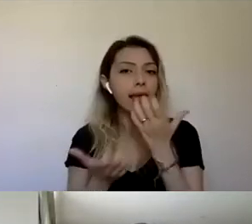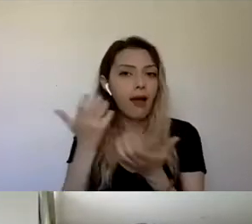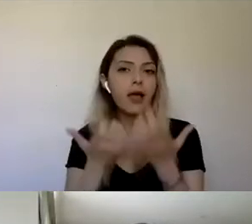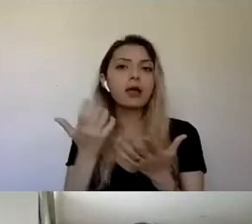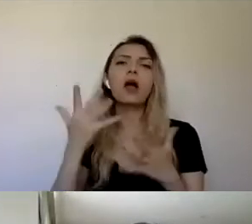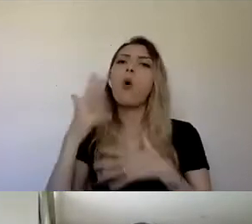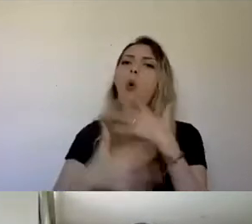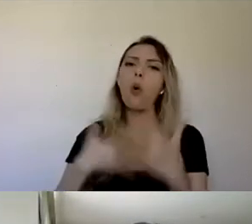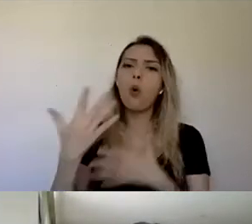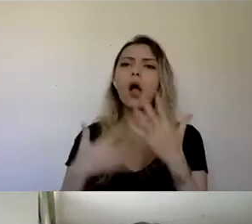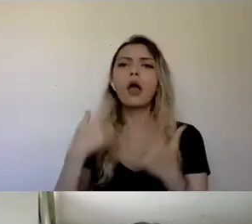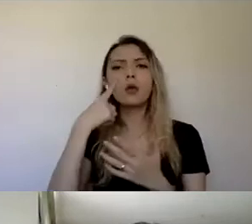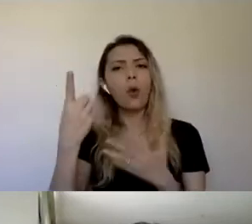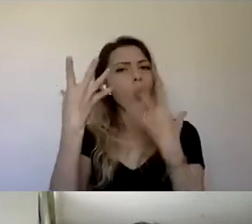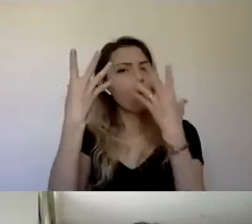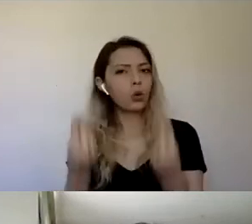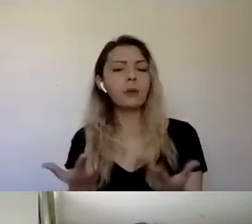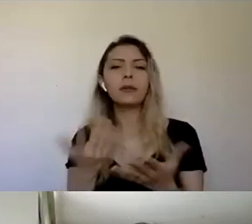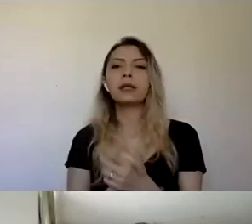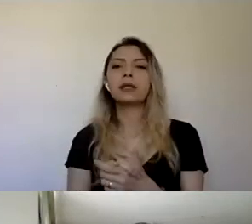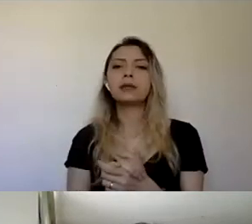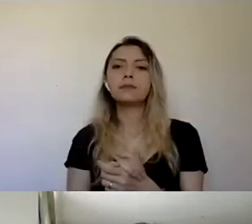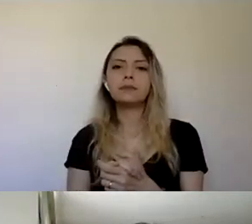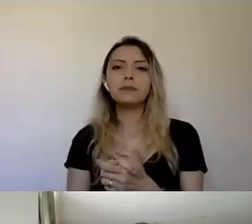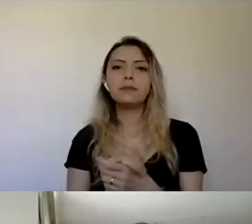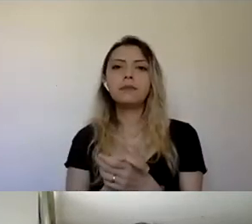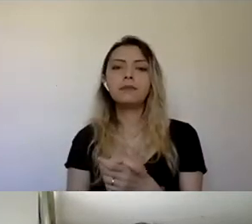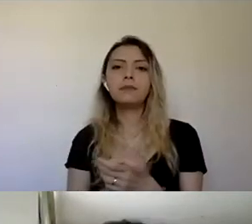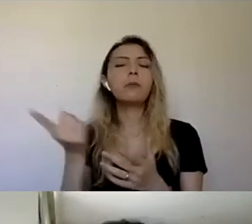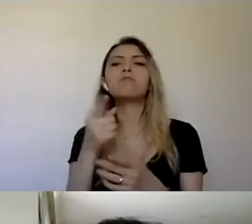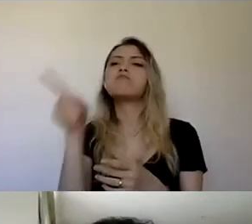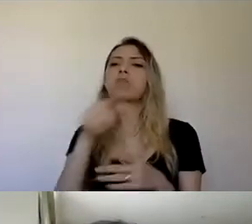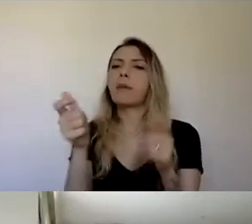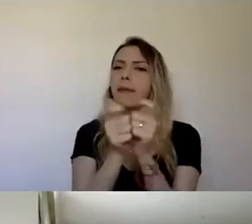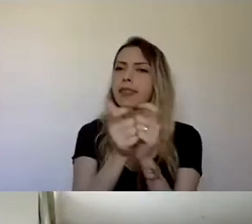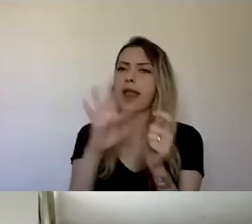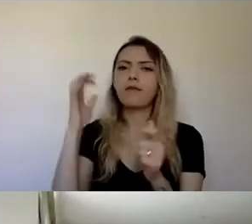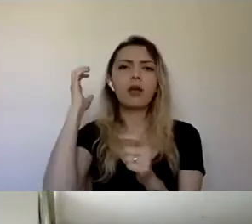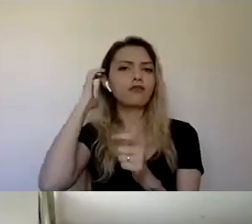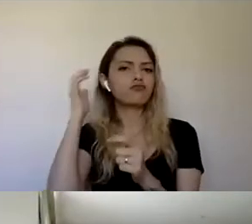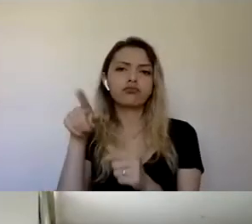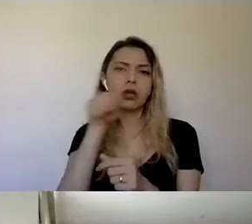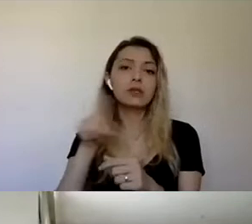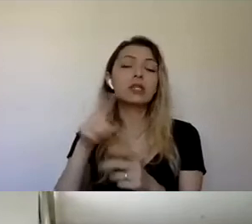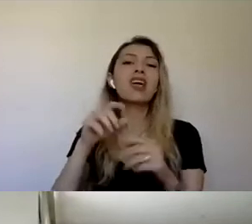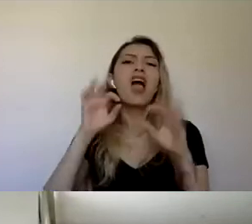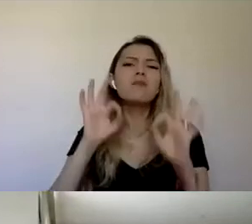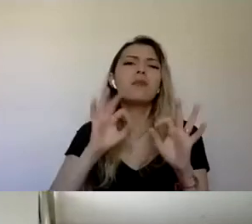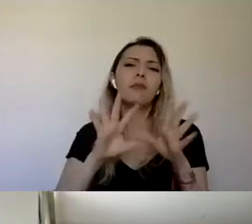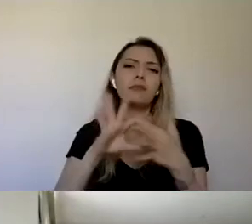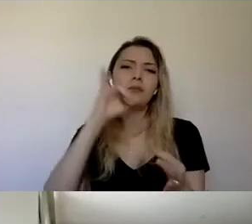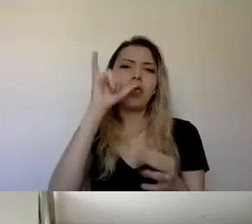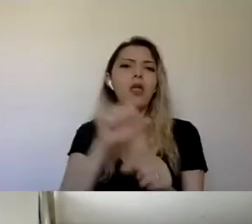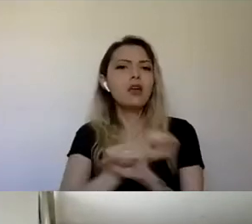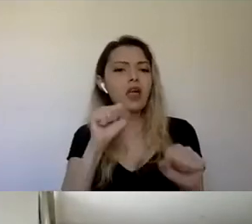olabilir. Doğrudan bir sivil toplum örgütünüzsünüzdür. Size ihlale uğrayanlar geliyordur, başvuruyordur.